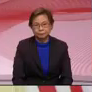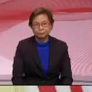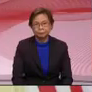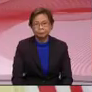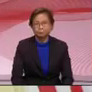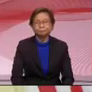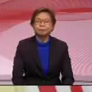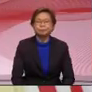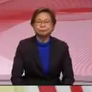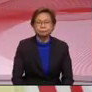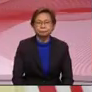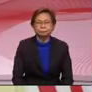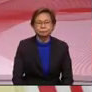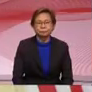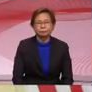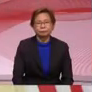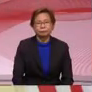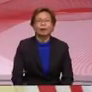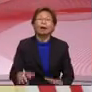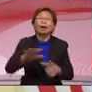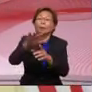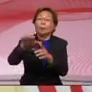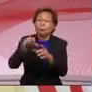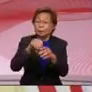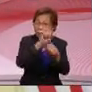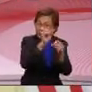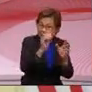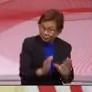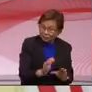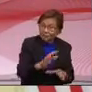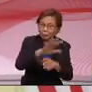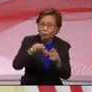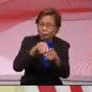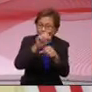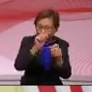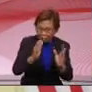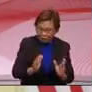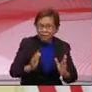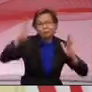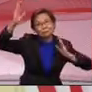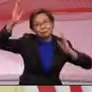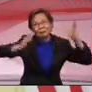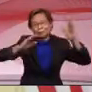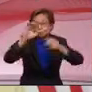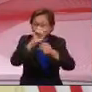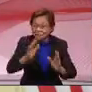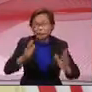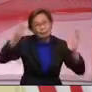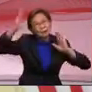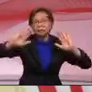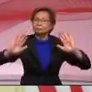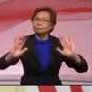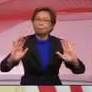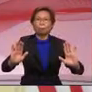Walau bagaimanapun, ianya hanya melibatkan pekerja warga negara Malaysia